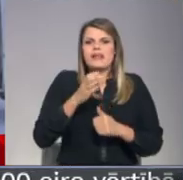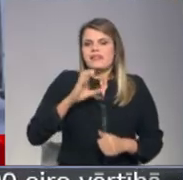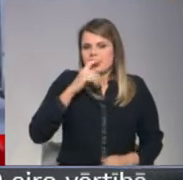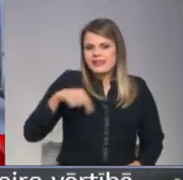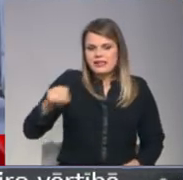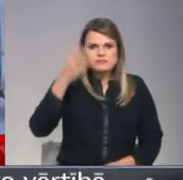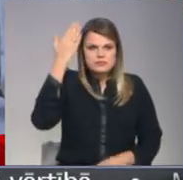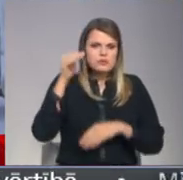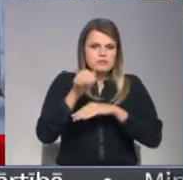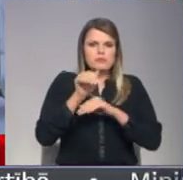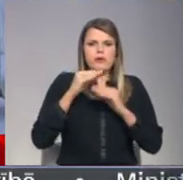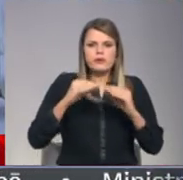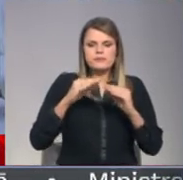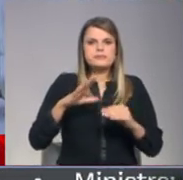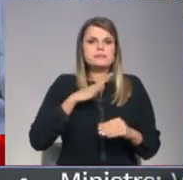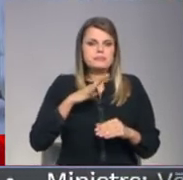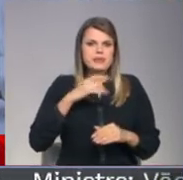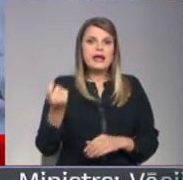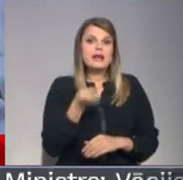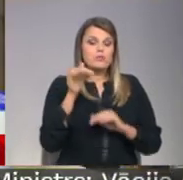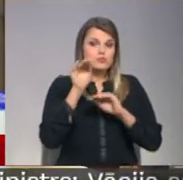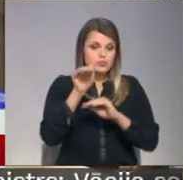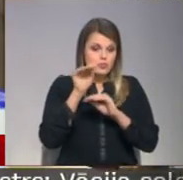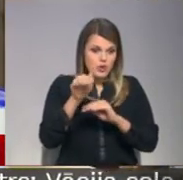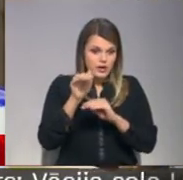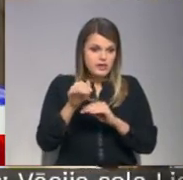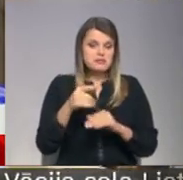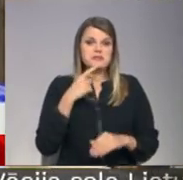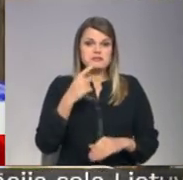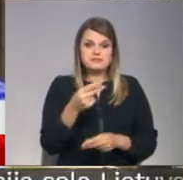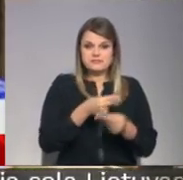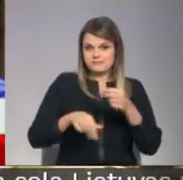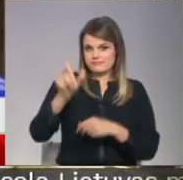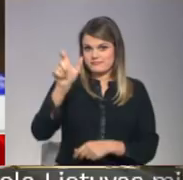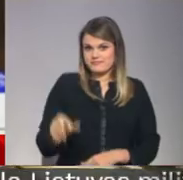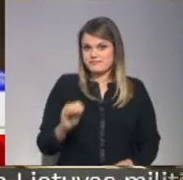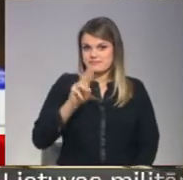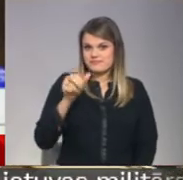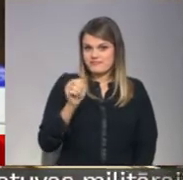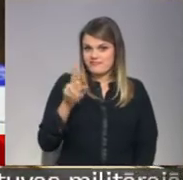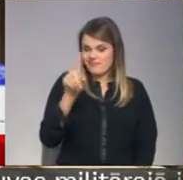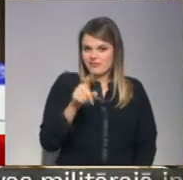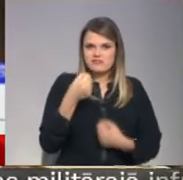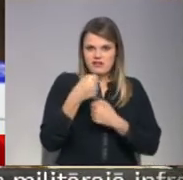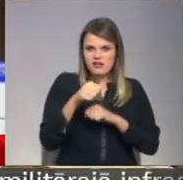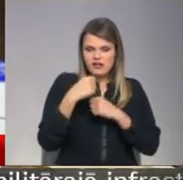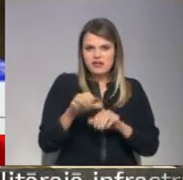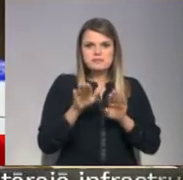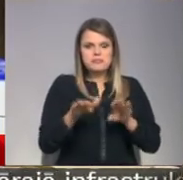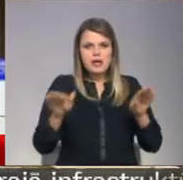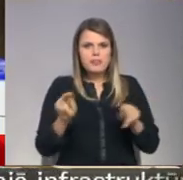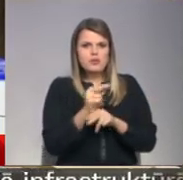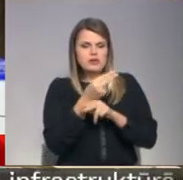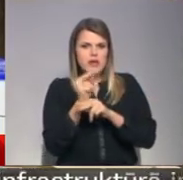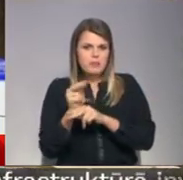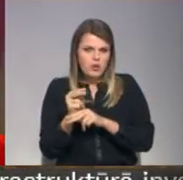savulaik uzglabāts ledus, bijusi arī graudu noliktava. Kā dzīst uzņēmējs Edgars Balodis, tad galniecības un mēbeļu